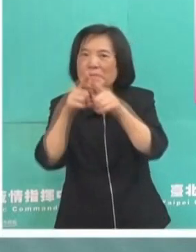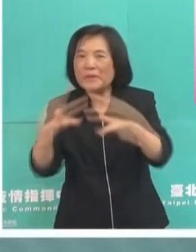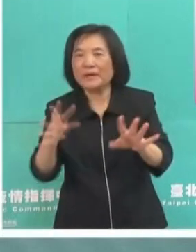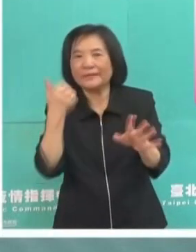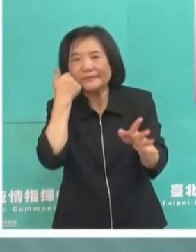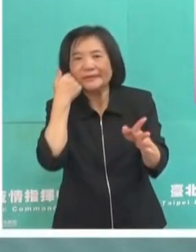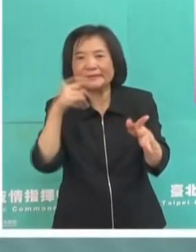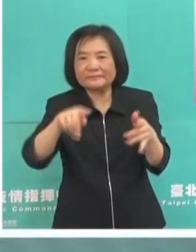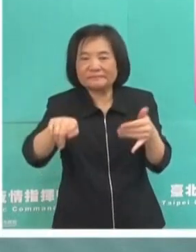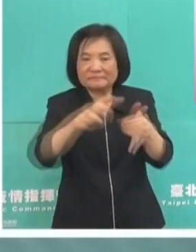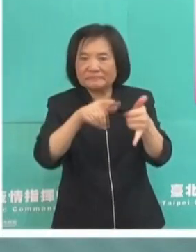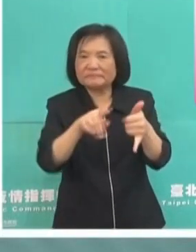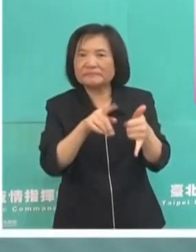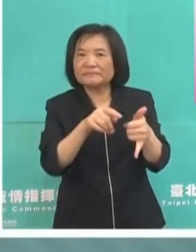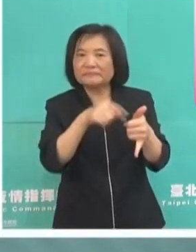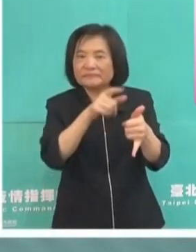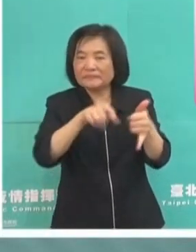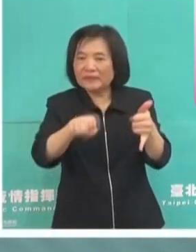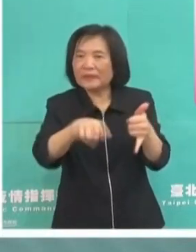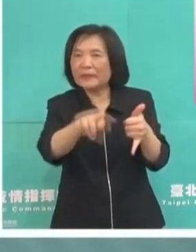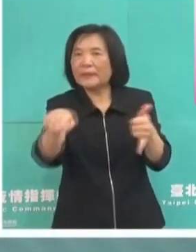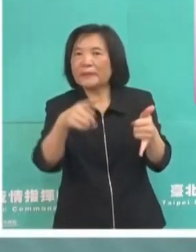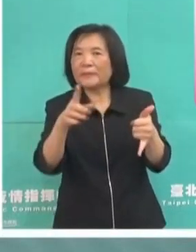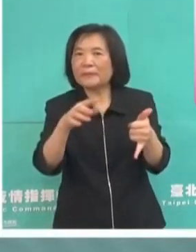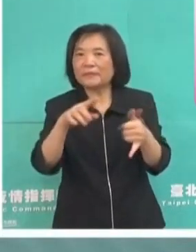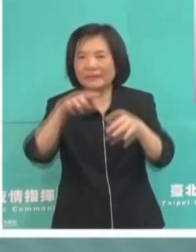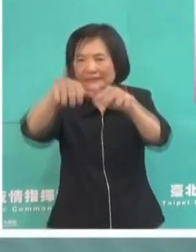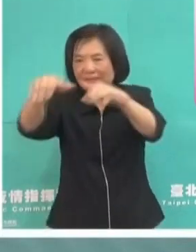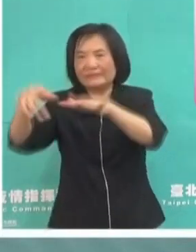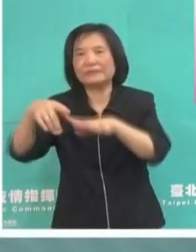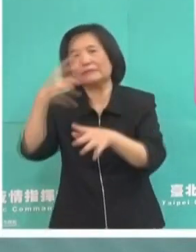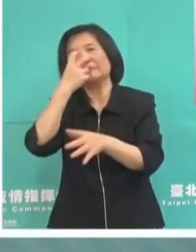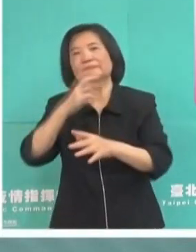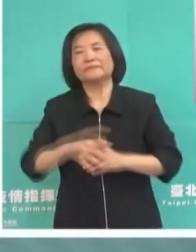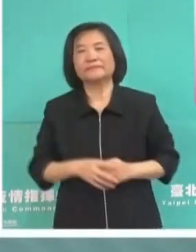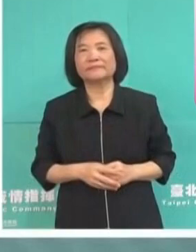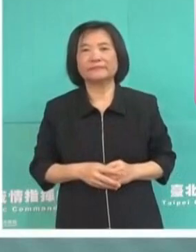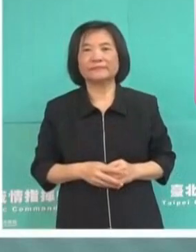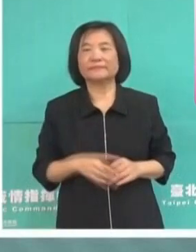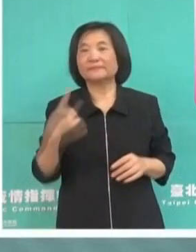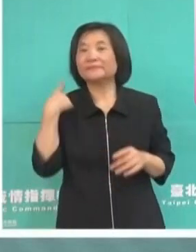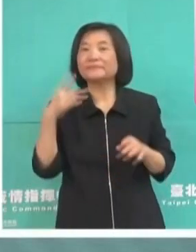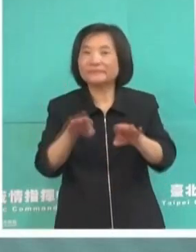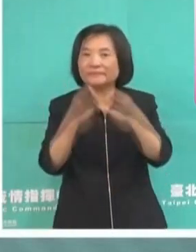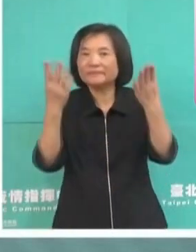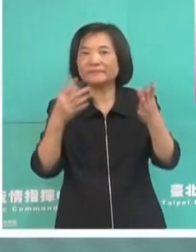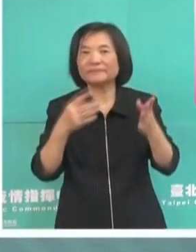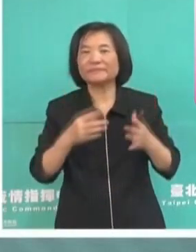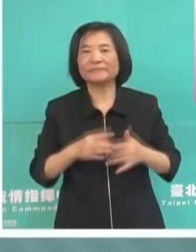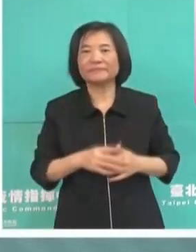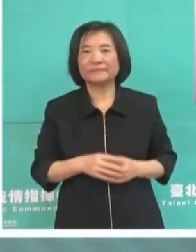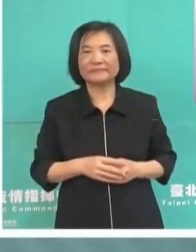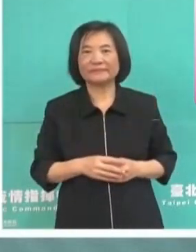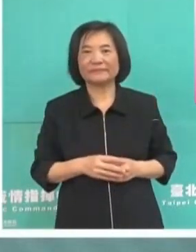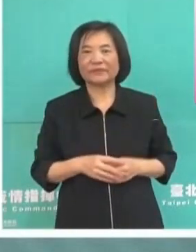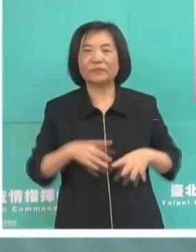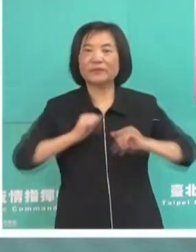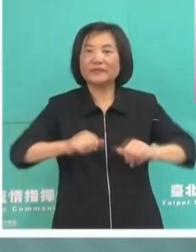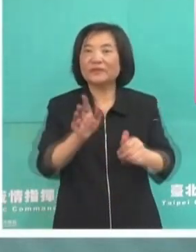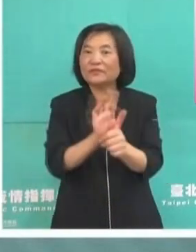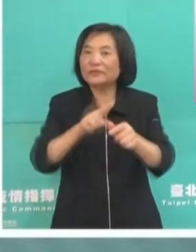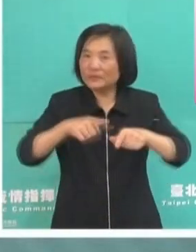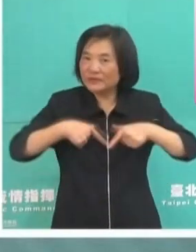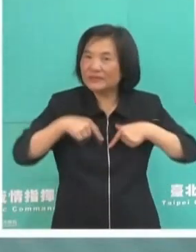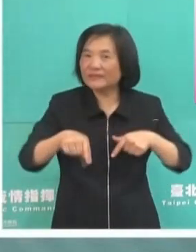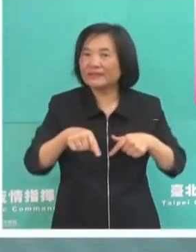要来做筛检。所以从现在开始，你知道吗？我们所有可以动用的这种健康服务中心的